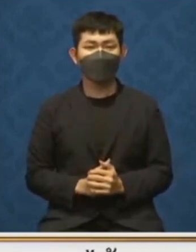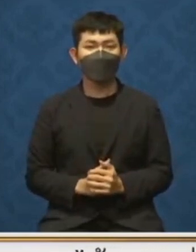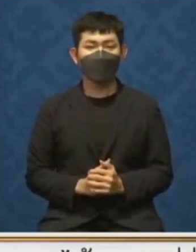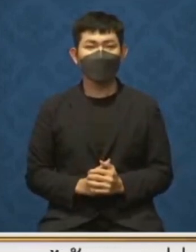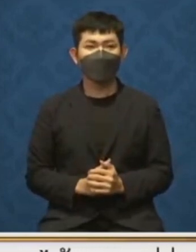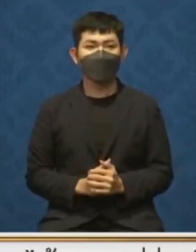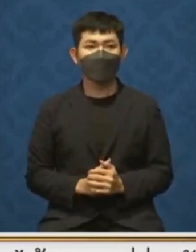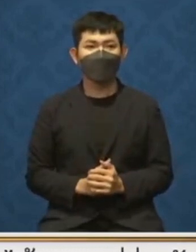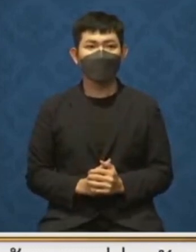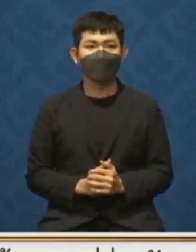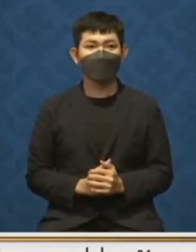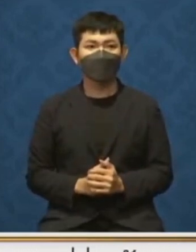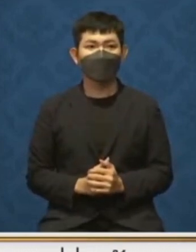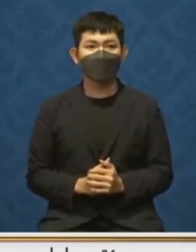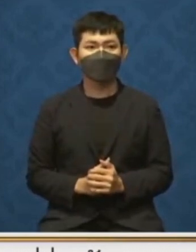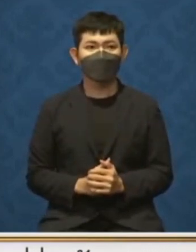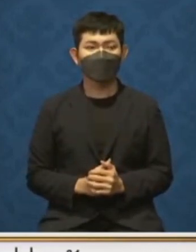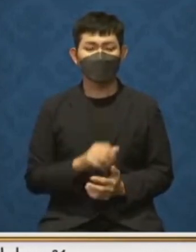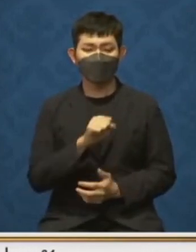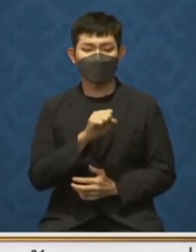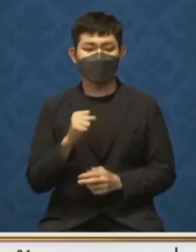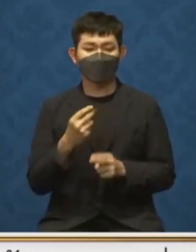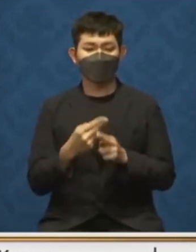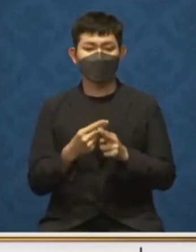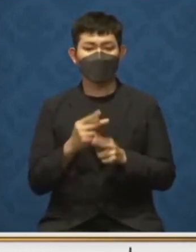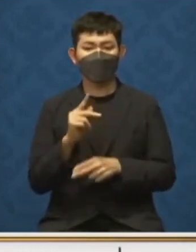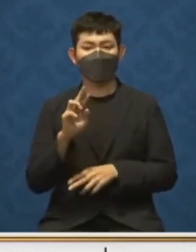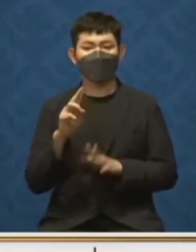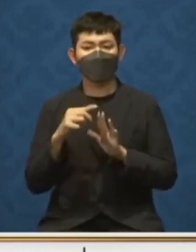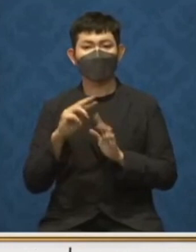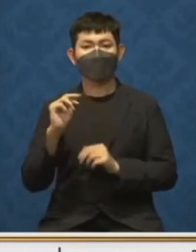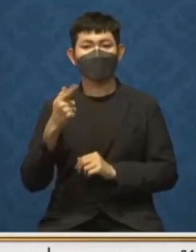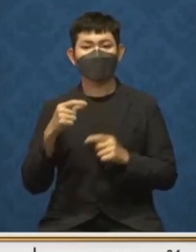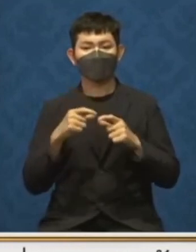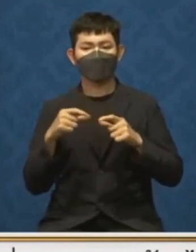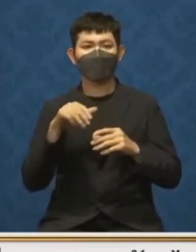ท่านกรุงศรีวิไลรีบเสียบบัตรเลยนะครับ